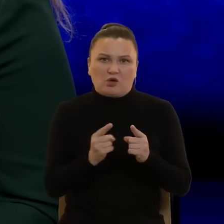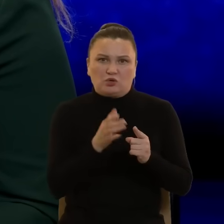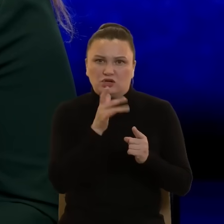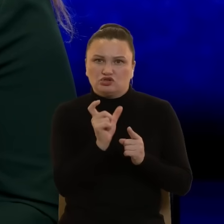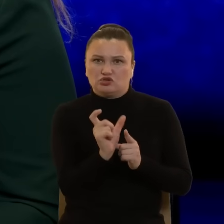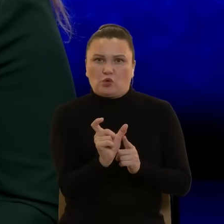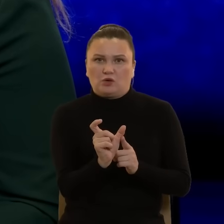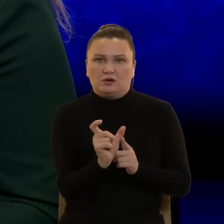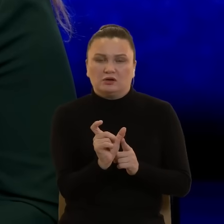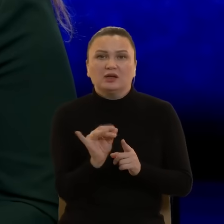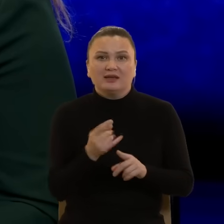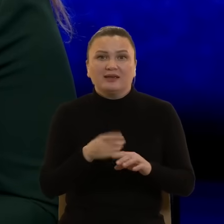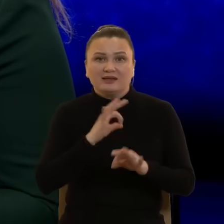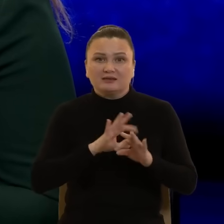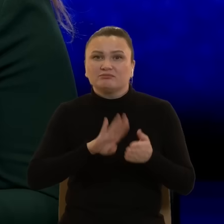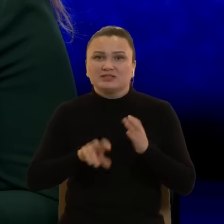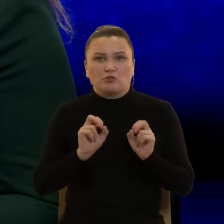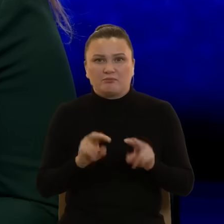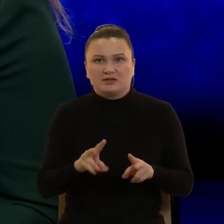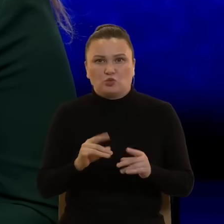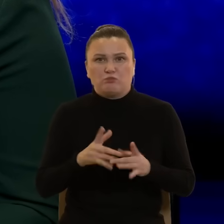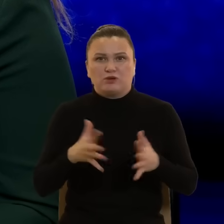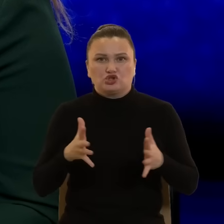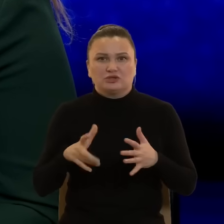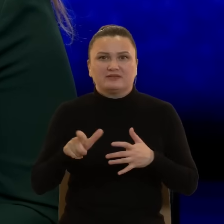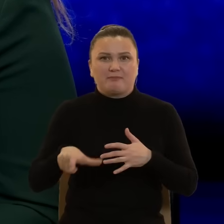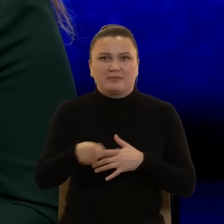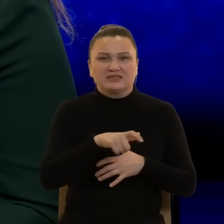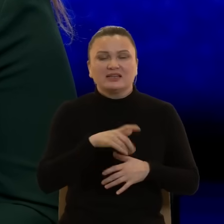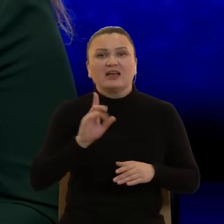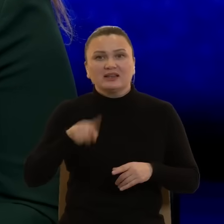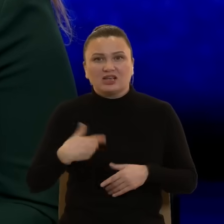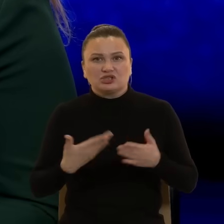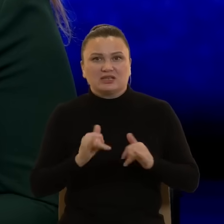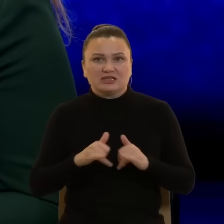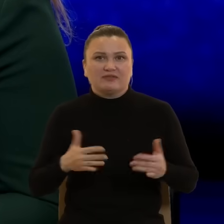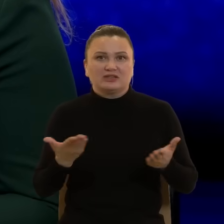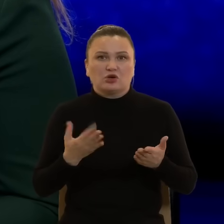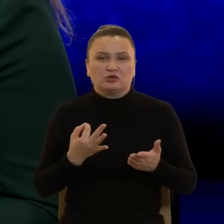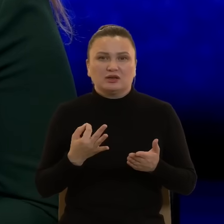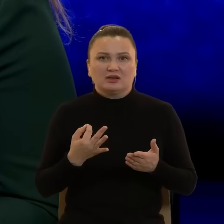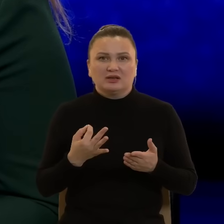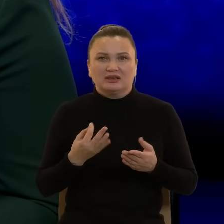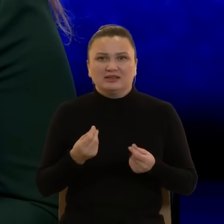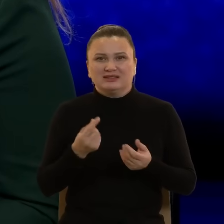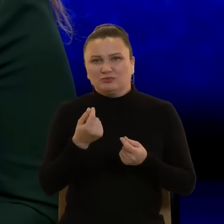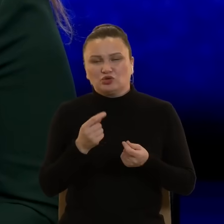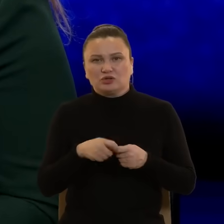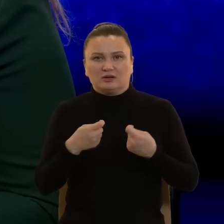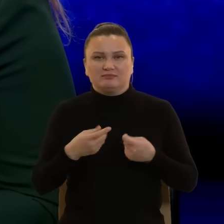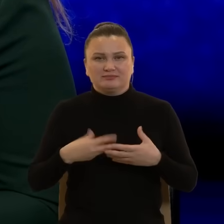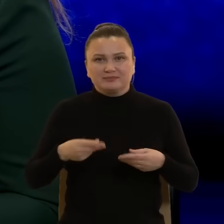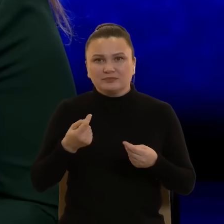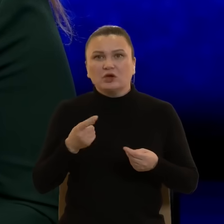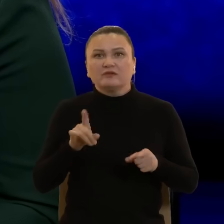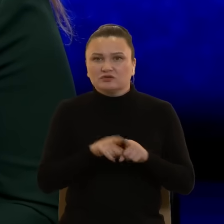эти назначения, в общем-то, безопасны у абсолютного большинства пациентов, даже если развивается какой-то дисбаланс нормальной микрофлоры,